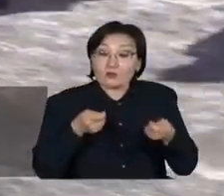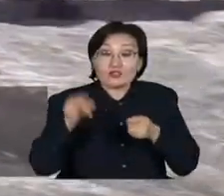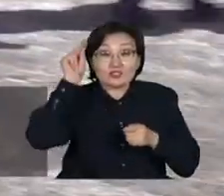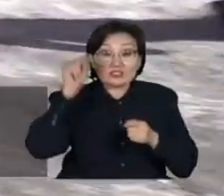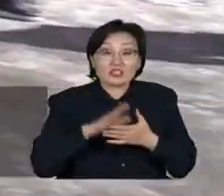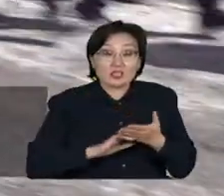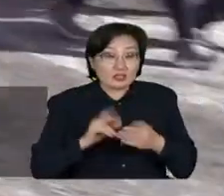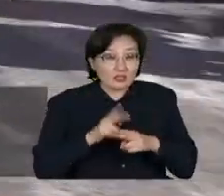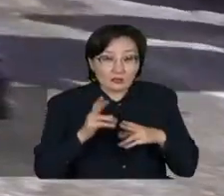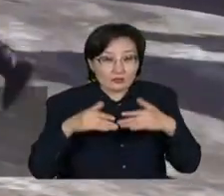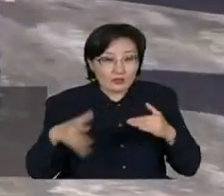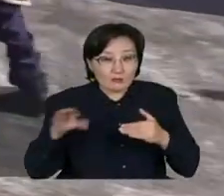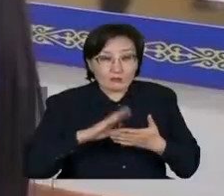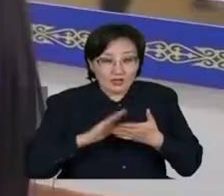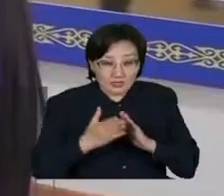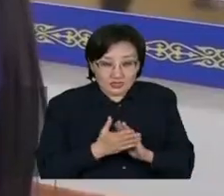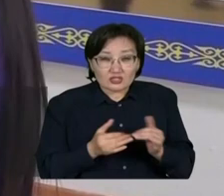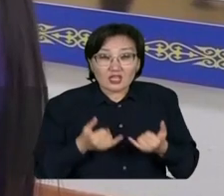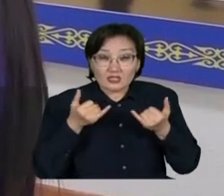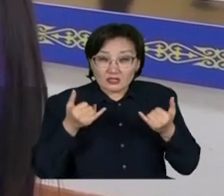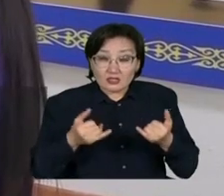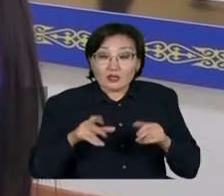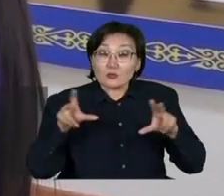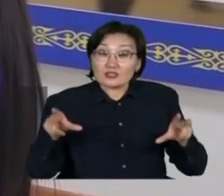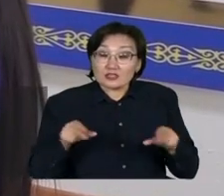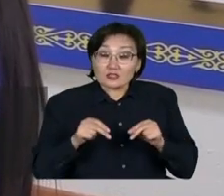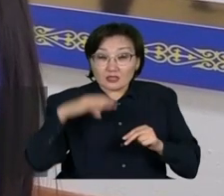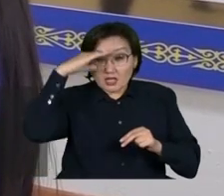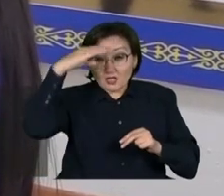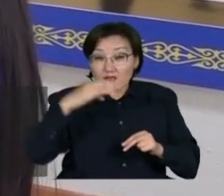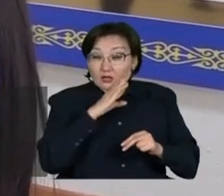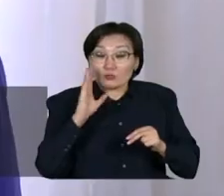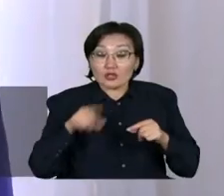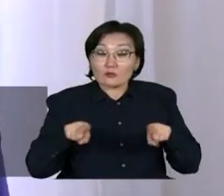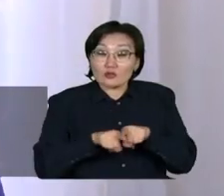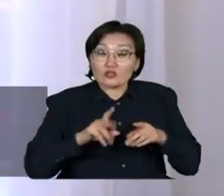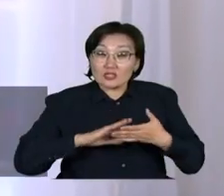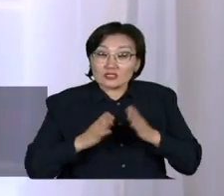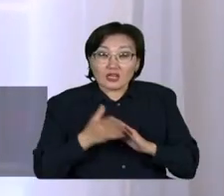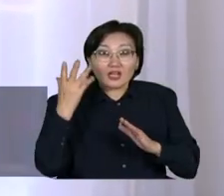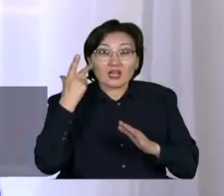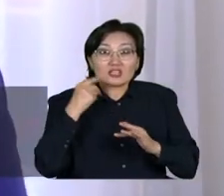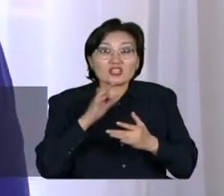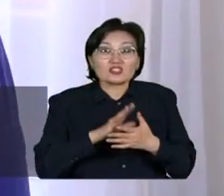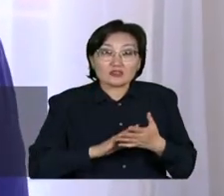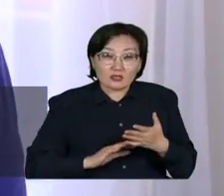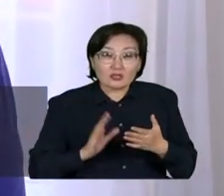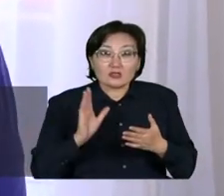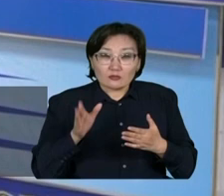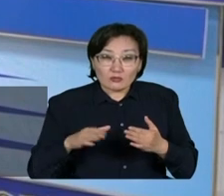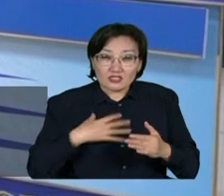еш кедергі жоқ, барлық жағдай жасалып деп сендіргенімен ата-аналарды мұндай жағдайдың қашанға дейін жалғасатынын